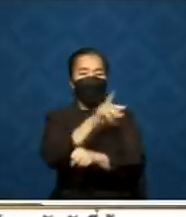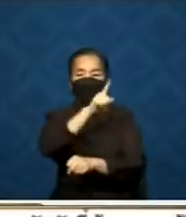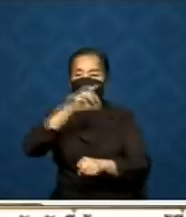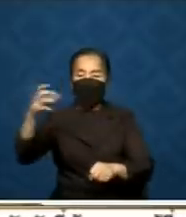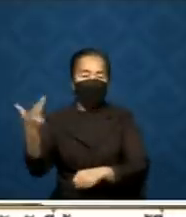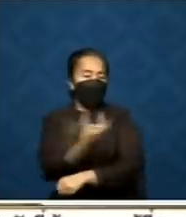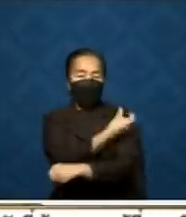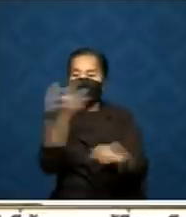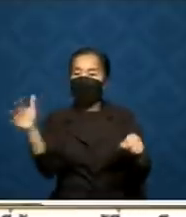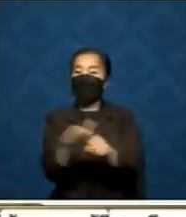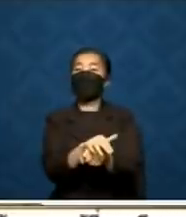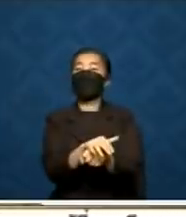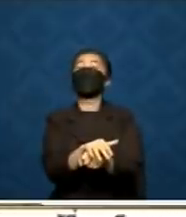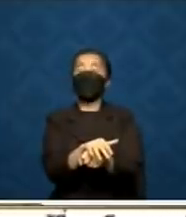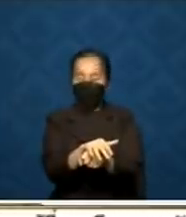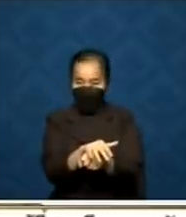แขน